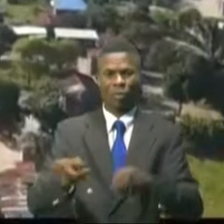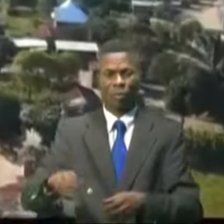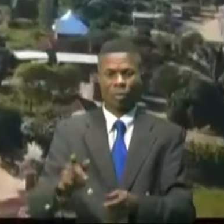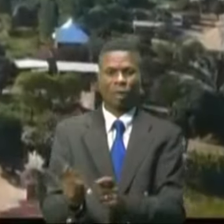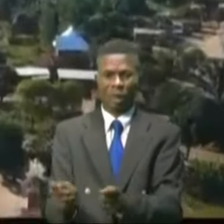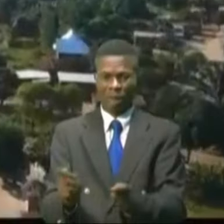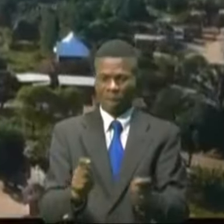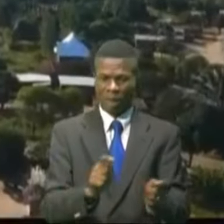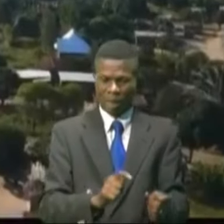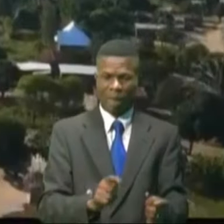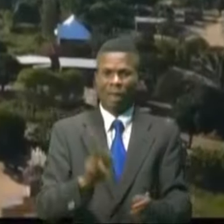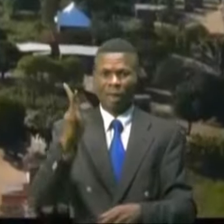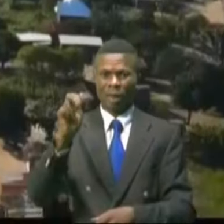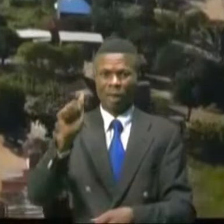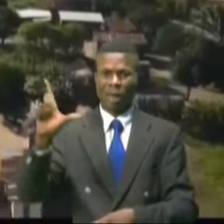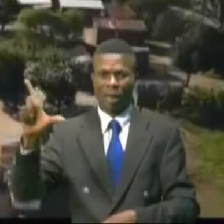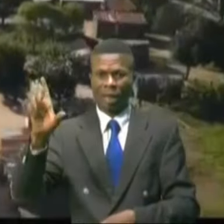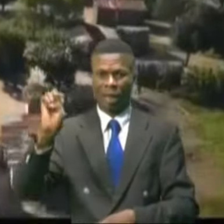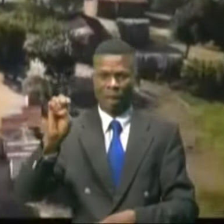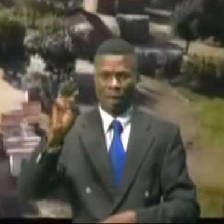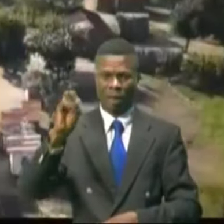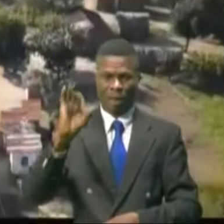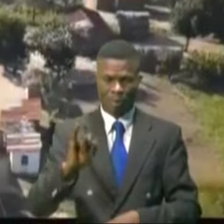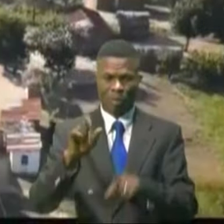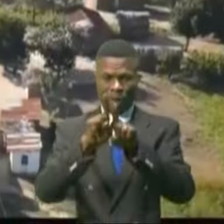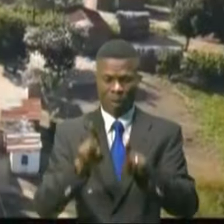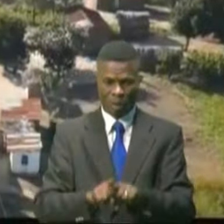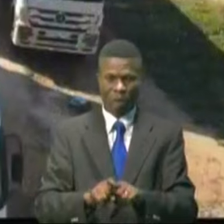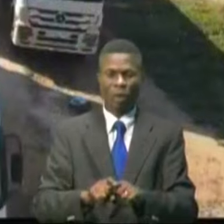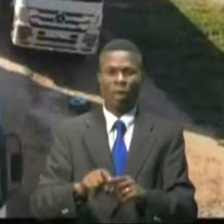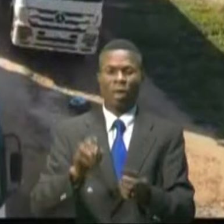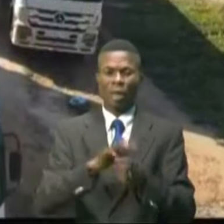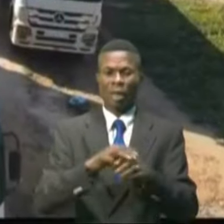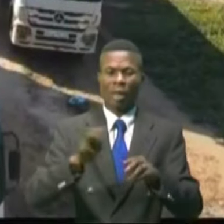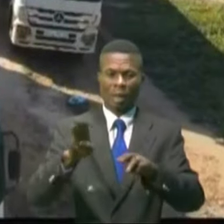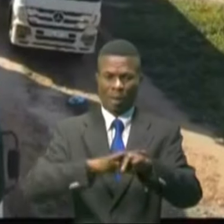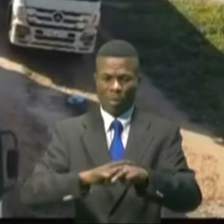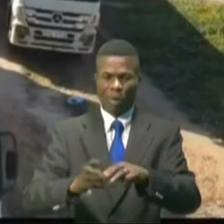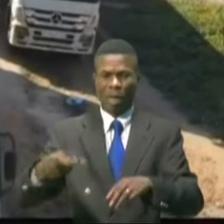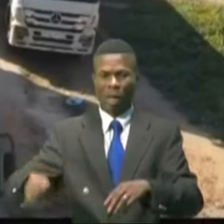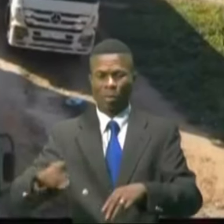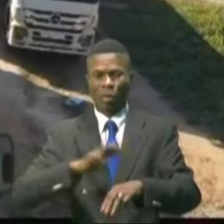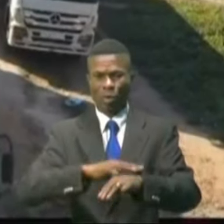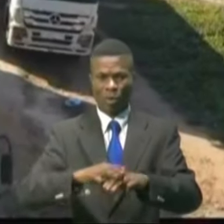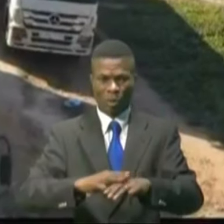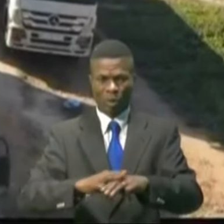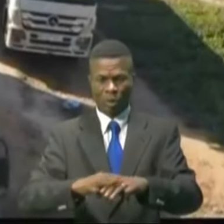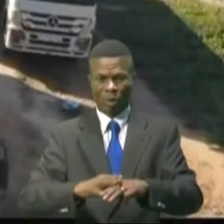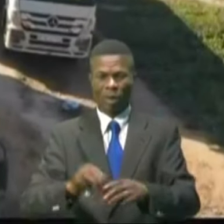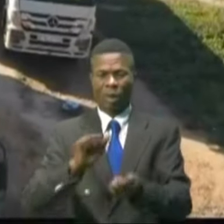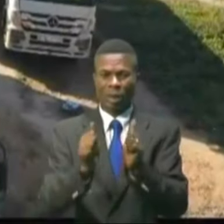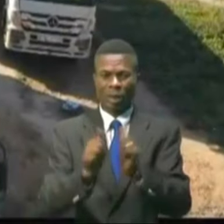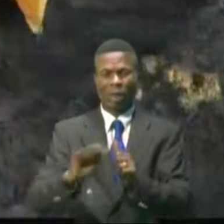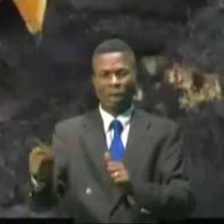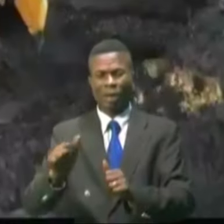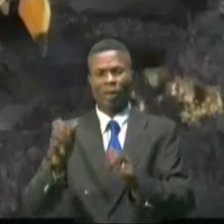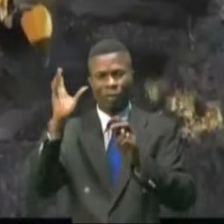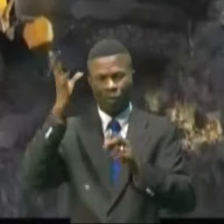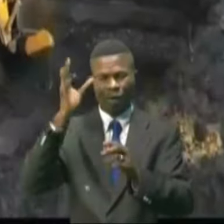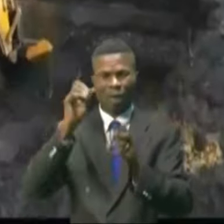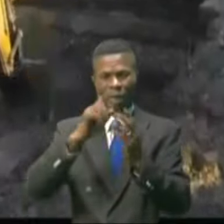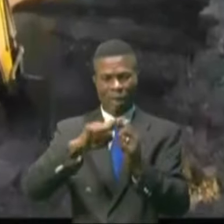Tanganyika, Kalemi, Kongolo et Nyunzu, mais aussi ceux du Maniema, notamment Namoya, Salamabila, Kasson et